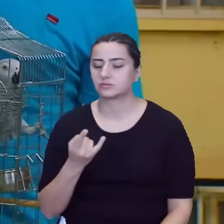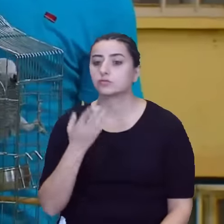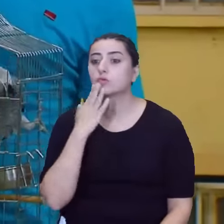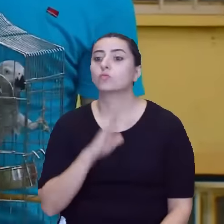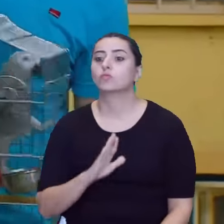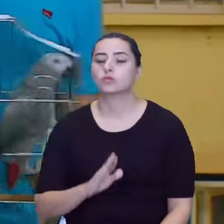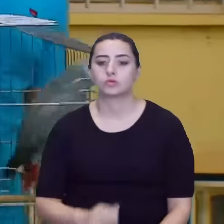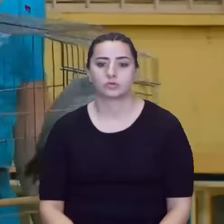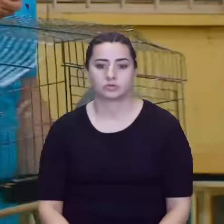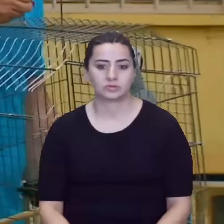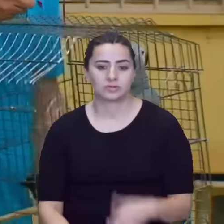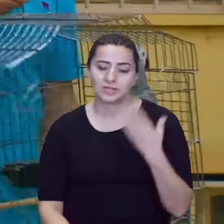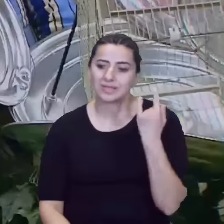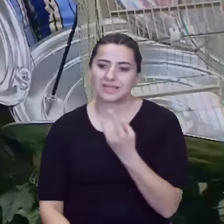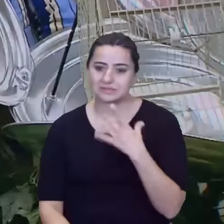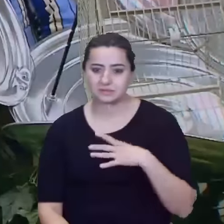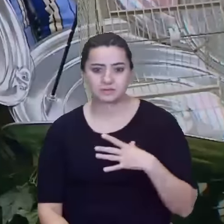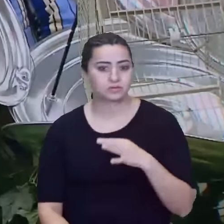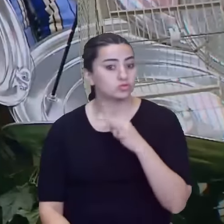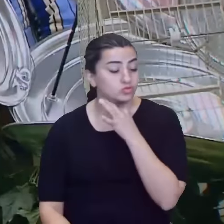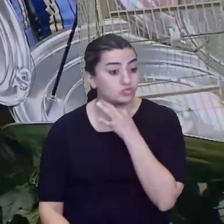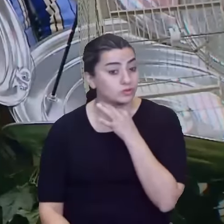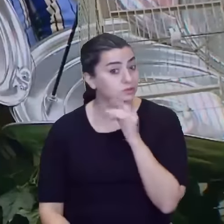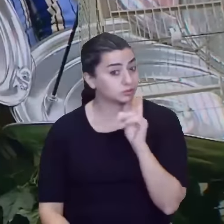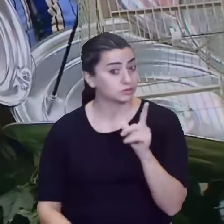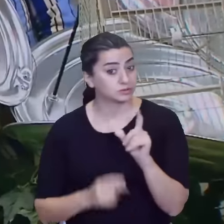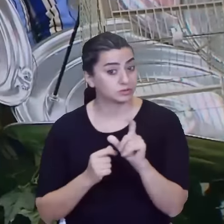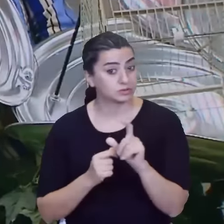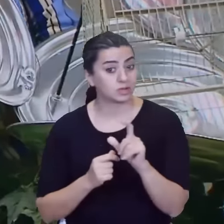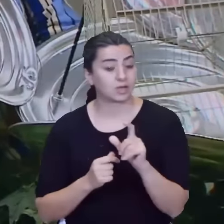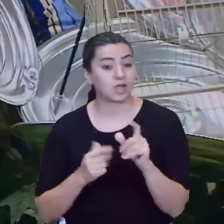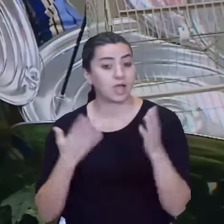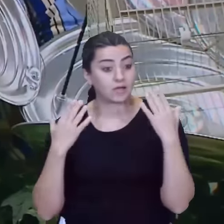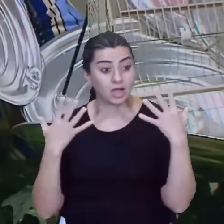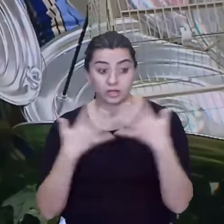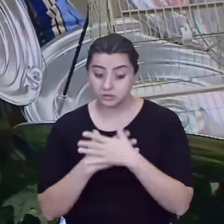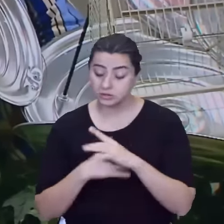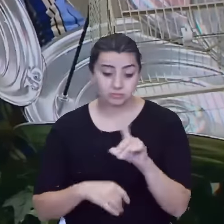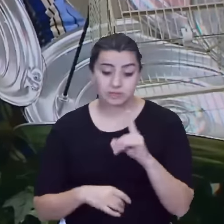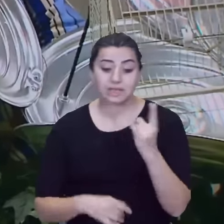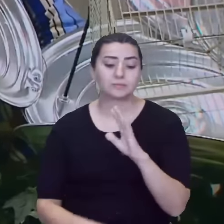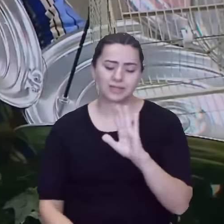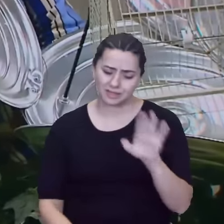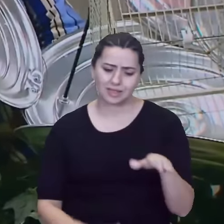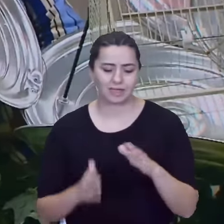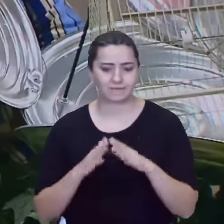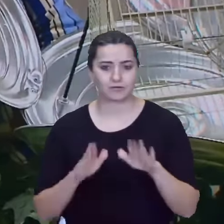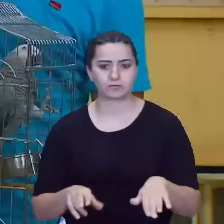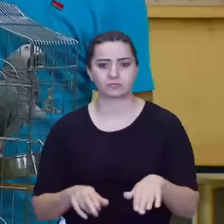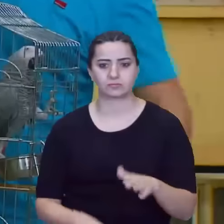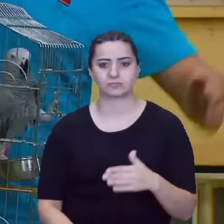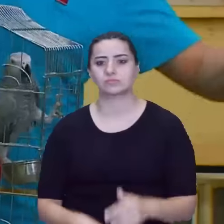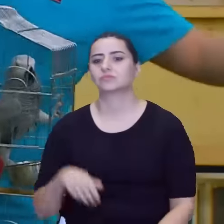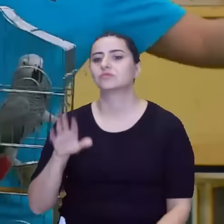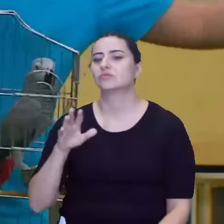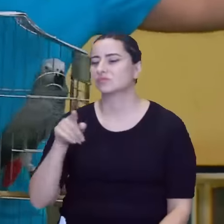Yok mu? Gezelim, bir hava alsın istedim. Lütfen Çağatay. Hadi, bak hava kararacak. Hadi, uzaklaşmayın. Hadi, gir içeri, sen de